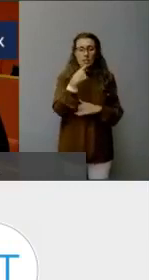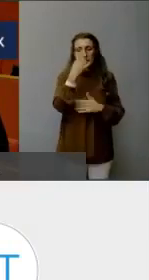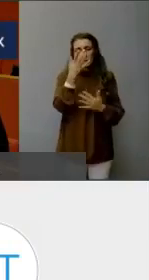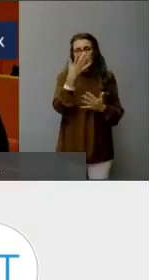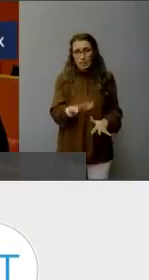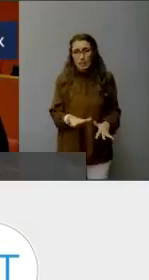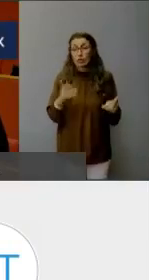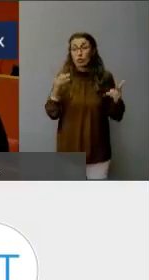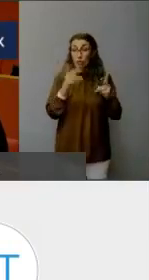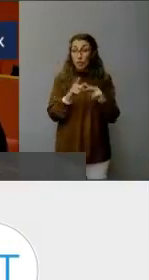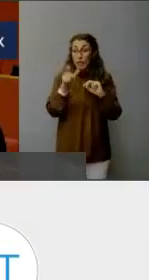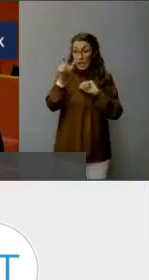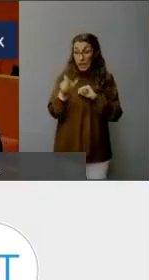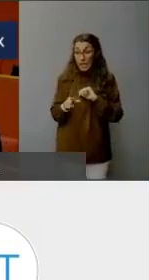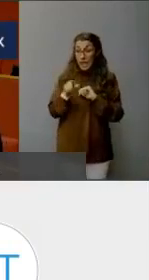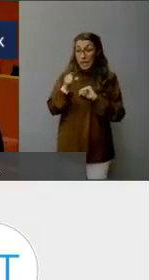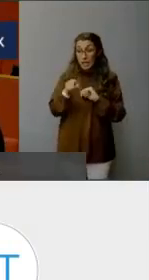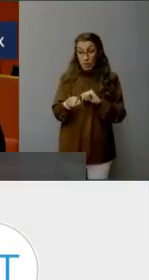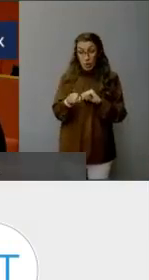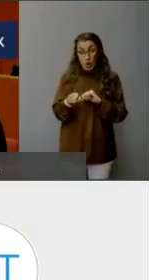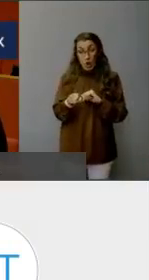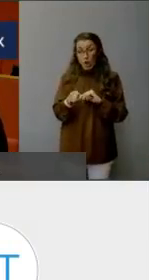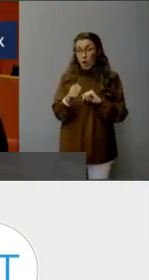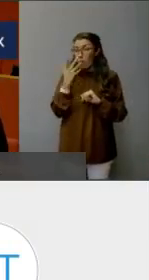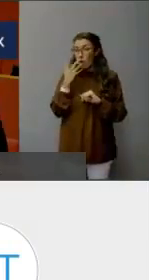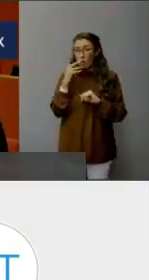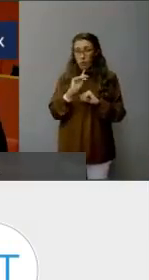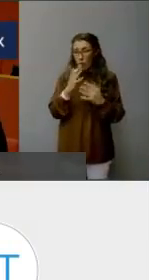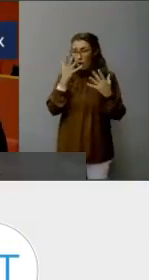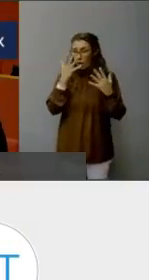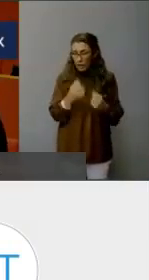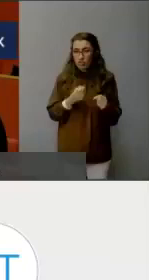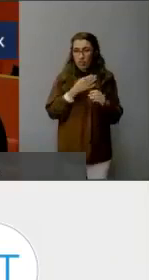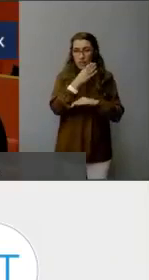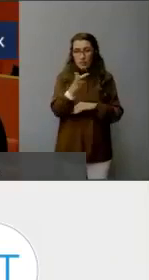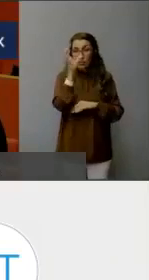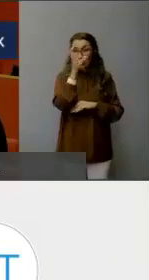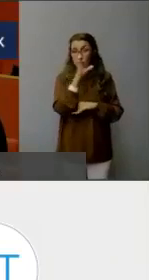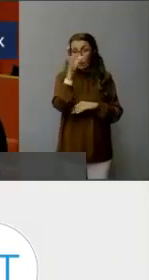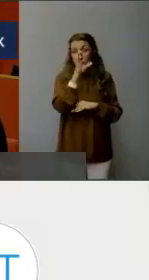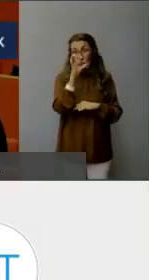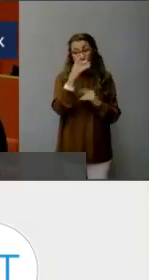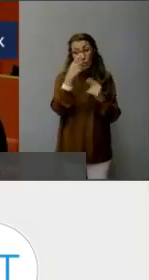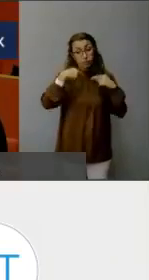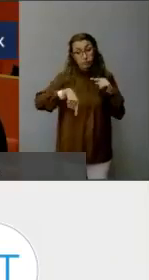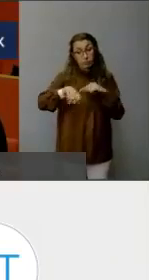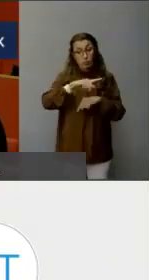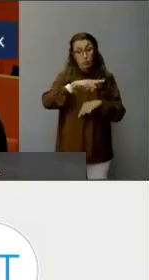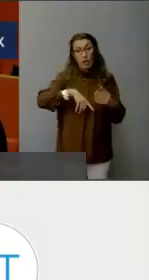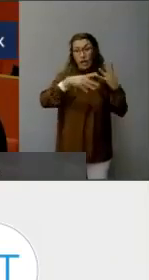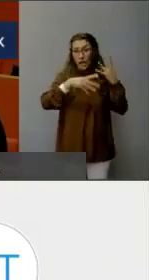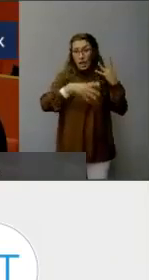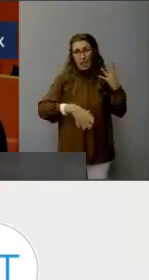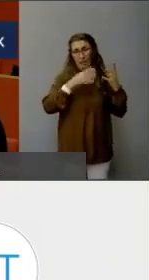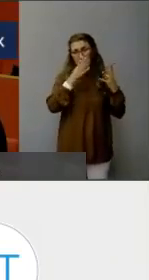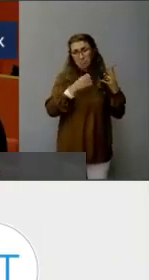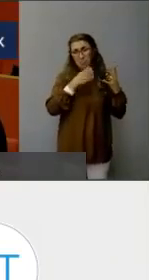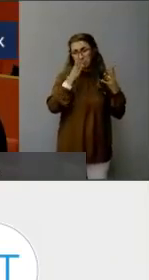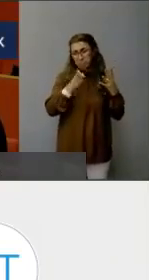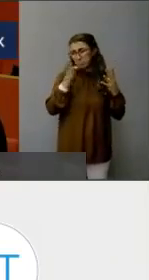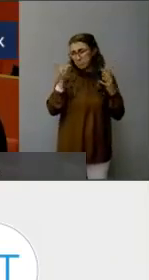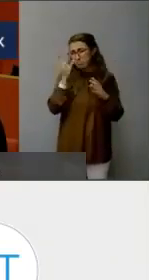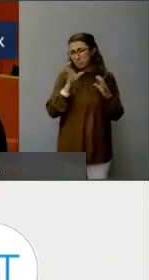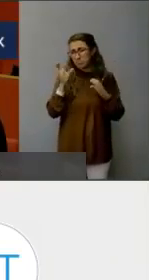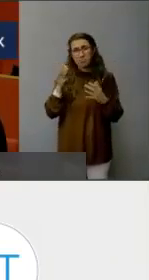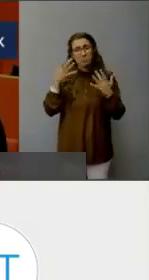si rifiuti si rifiuti un sopralluogo io ho fatto abbiamo anche qua l'elenco si sono fatte sopralluogo a certosa villa serra